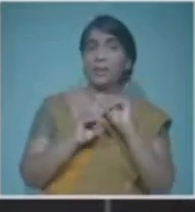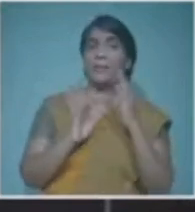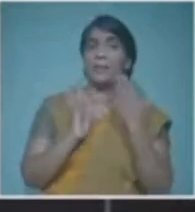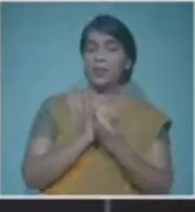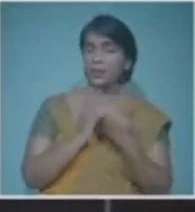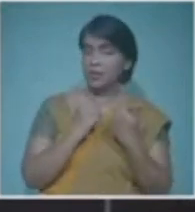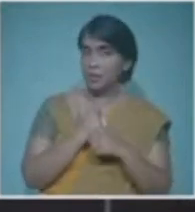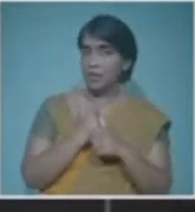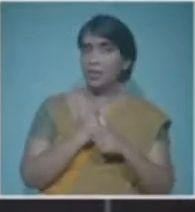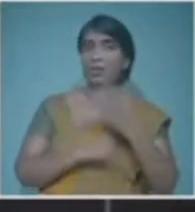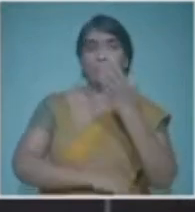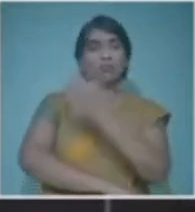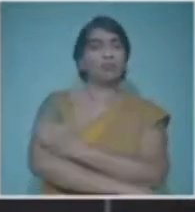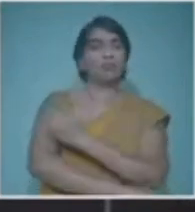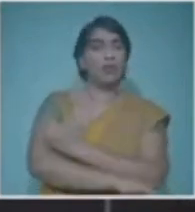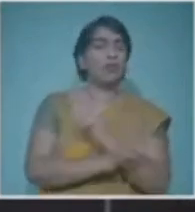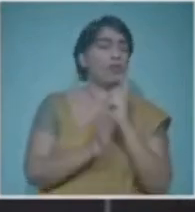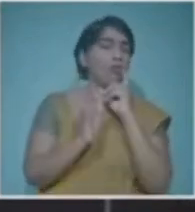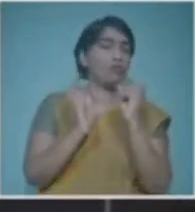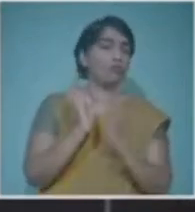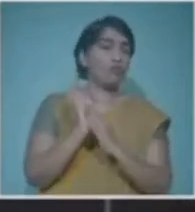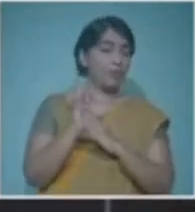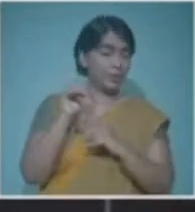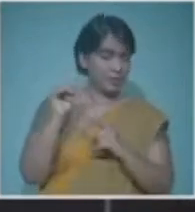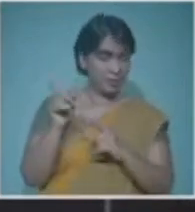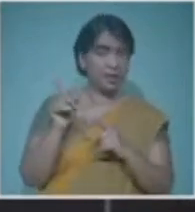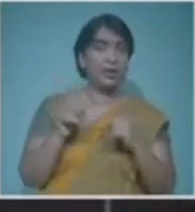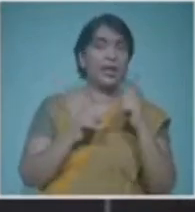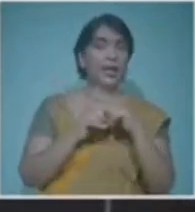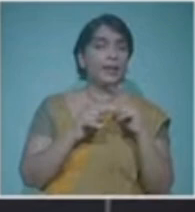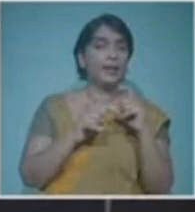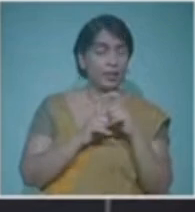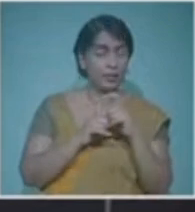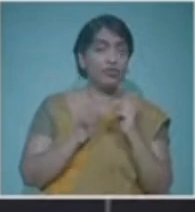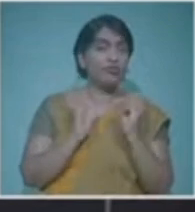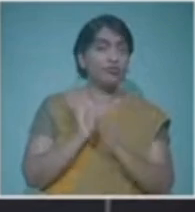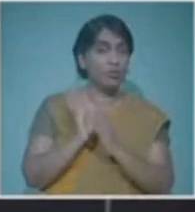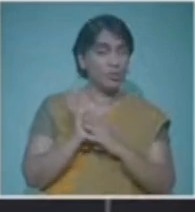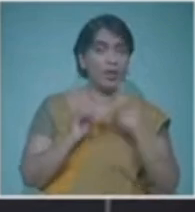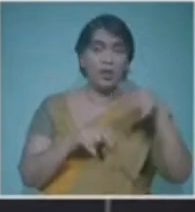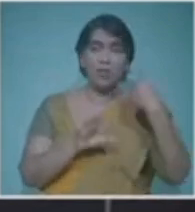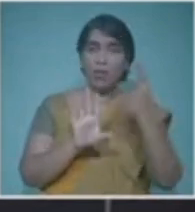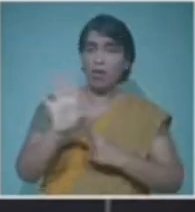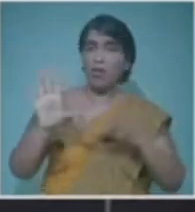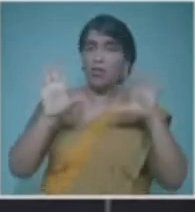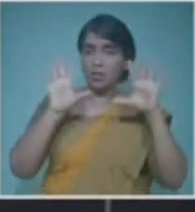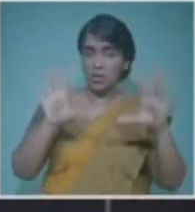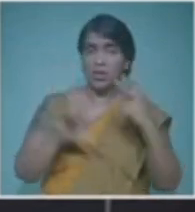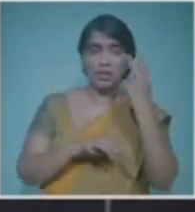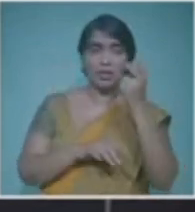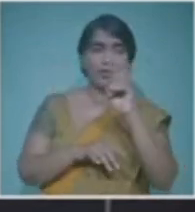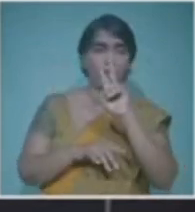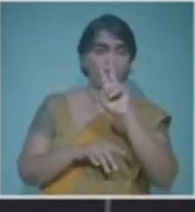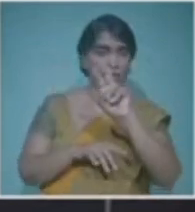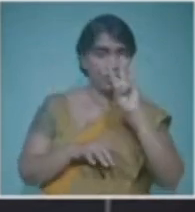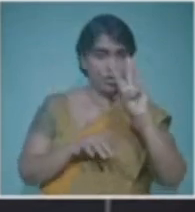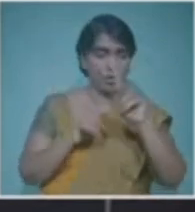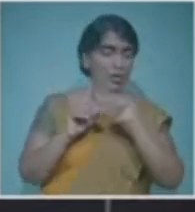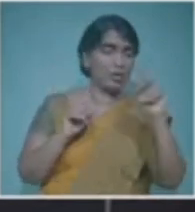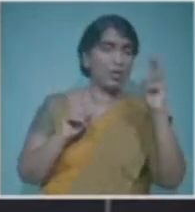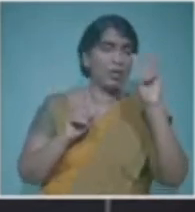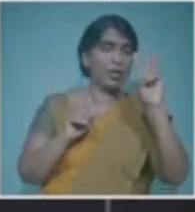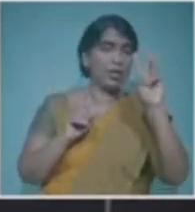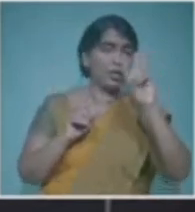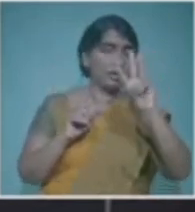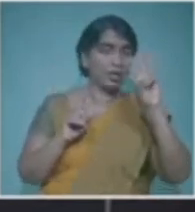කරන්නේ ජාතික අධ්‍යාපන කොමිසම විසින් ජාතික අධ්‍යාපන කොමිසම විසින් මීළඟ අවුරුදු 10 සඳහා 2023 33 සඳහා